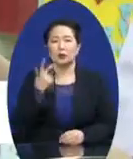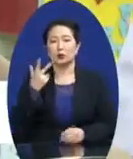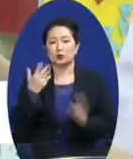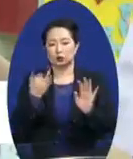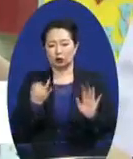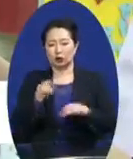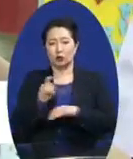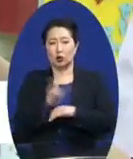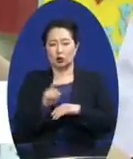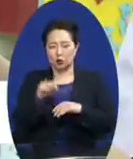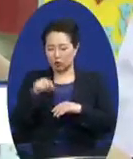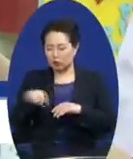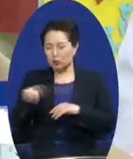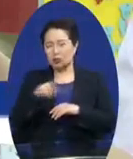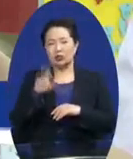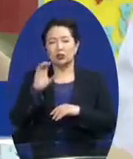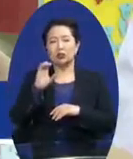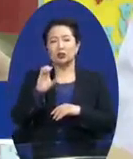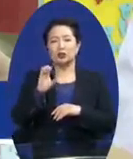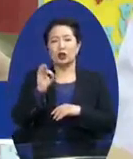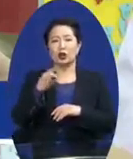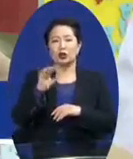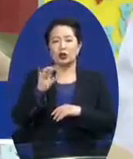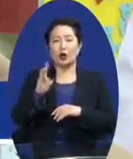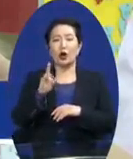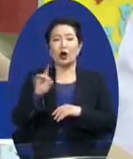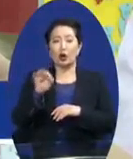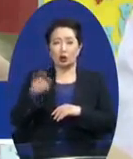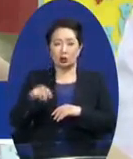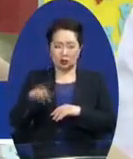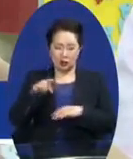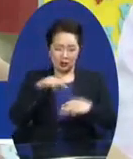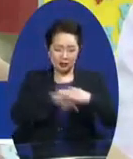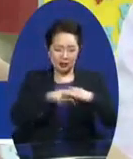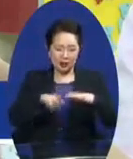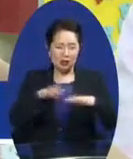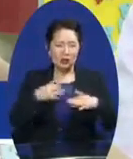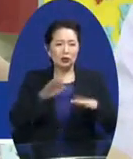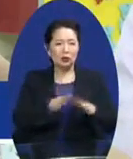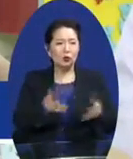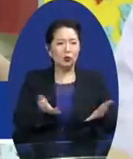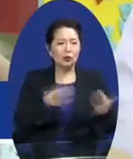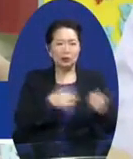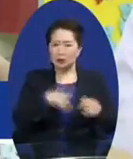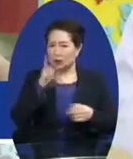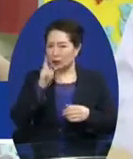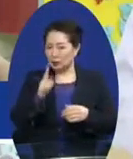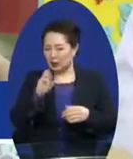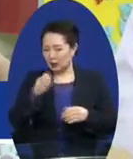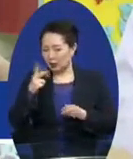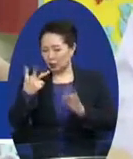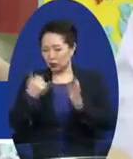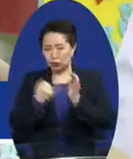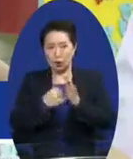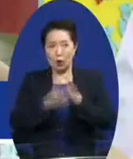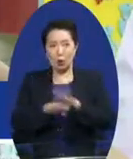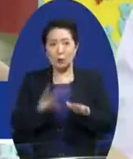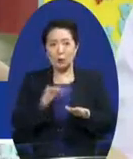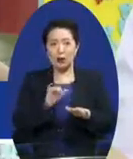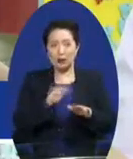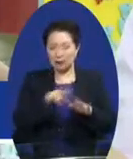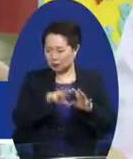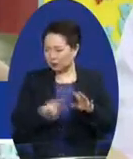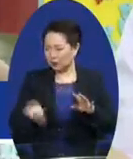дугаар хороо маань содо орол байрлаж байгаа өөр одоо цэцэрлэгийн насны 1036 хүүхэд одоо бас бүрдэлттэй байгаа. Энэ нутаг дэвсгэр дээр